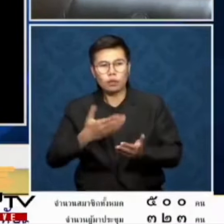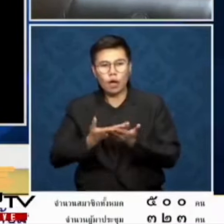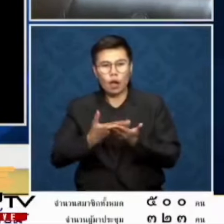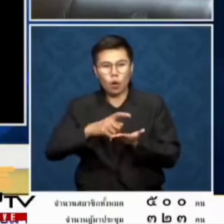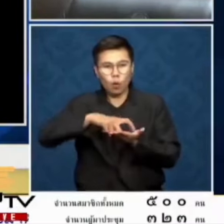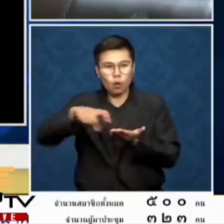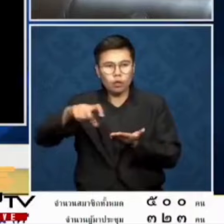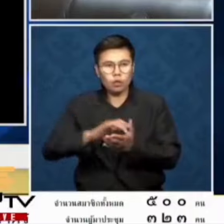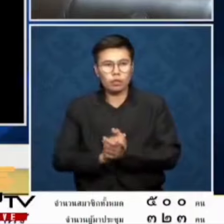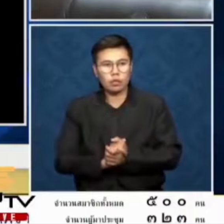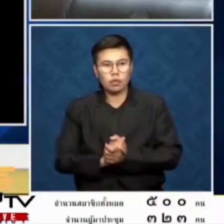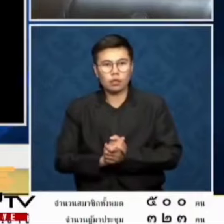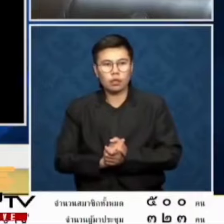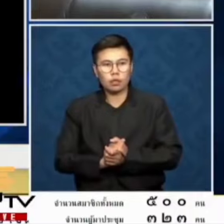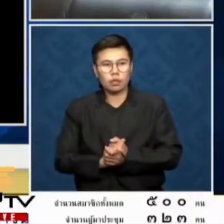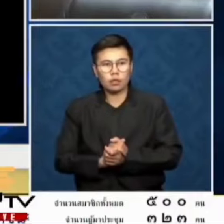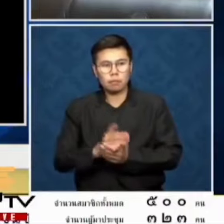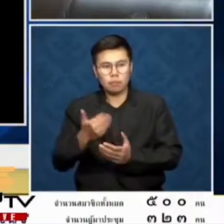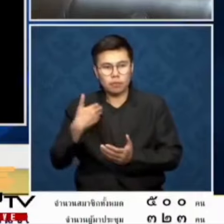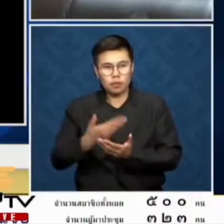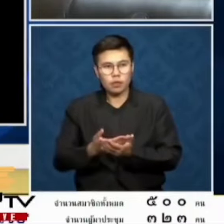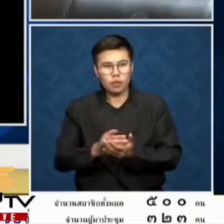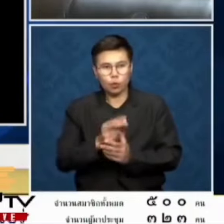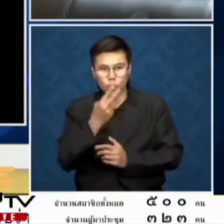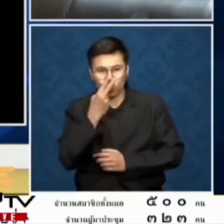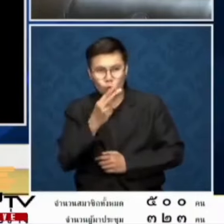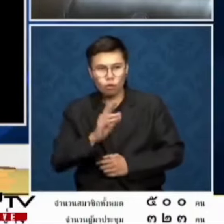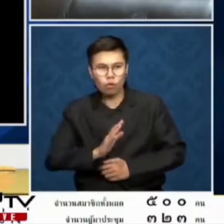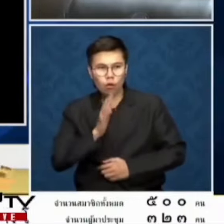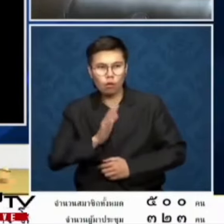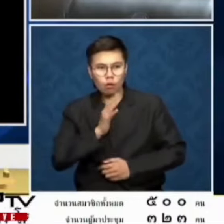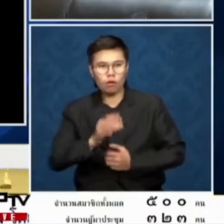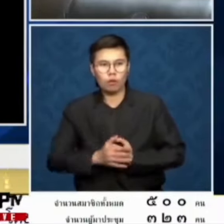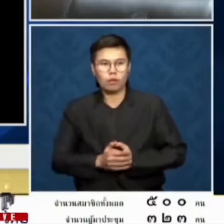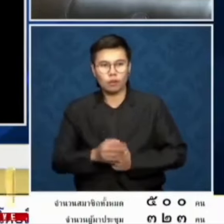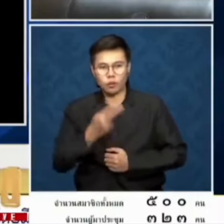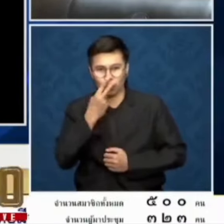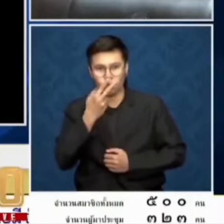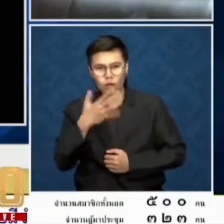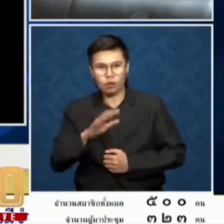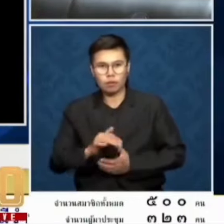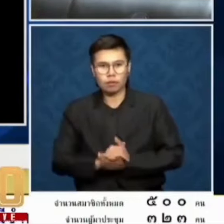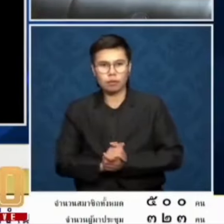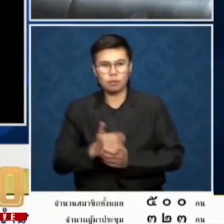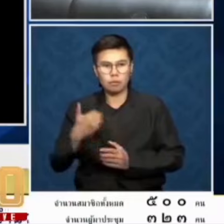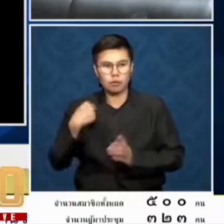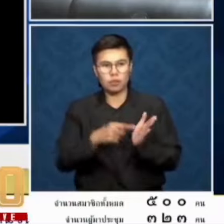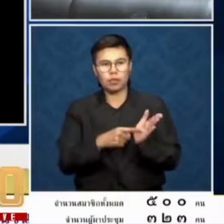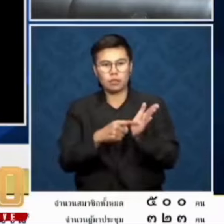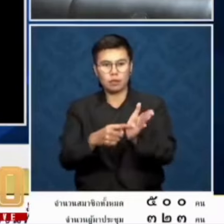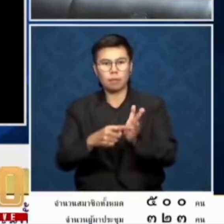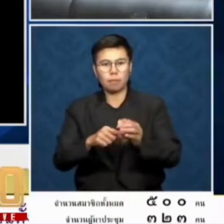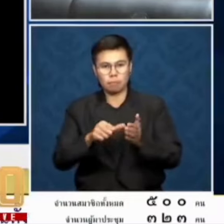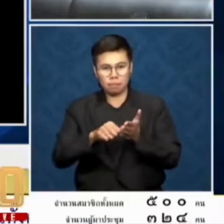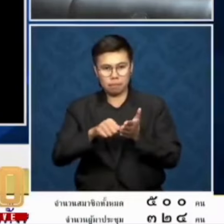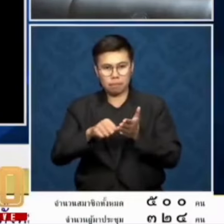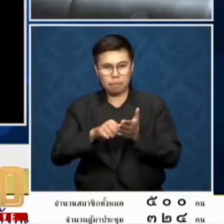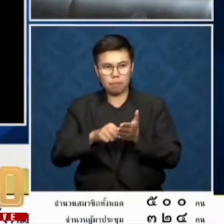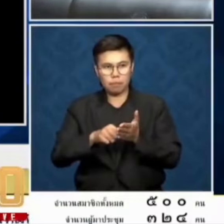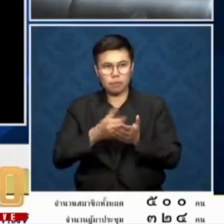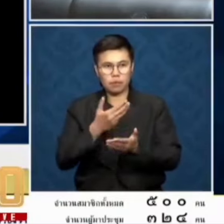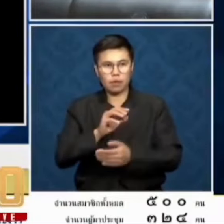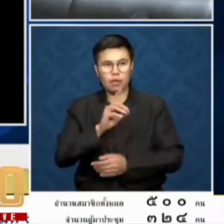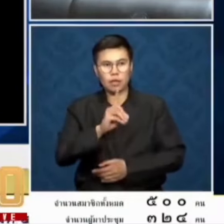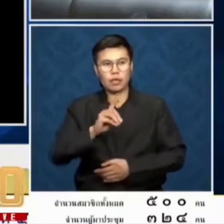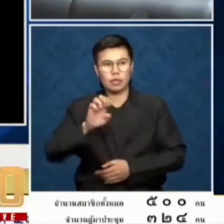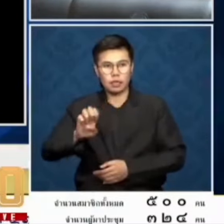ราอลังการมากๆนะคะก็เป็นประมาณนี้นะคะก็เลยขอมีการเสนอในการปรับลดนะคะงบประมาณของ DE อยาก